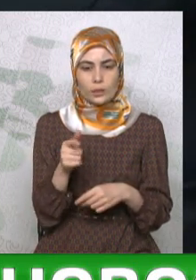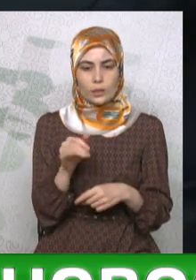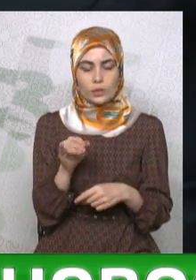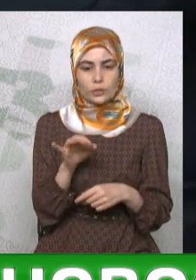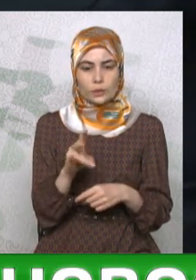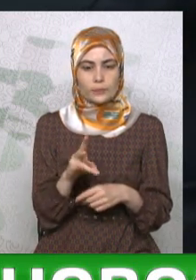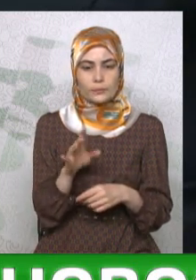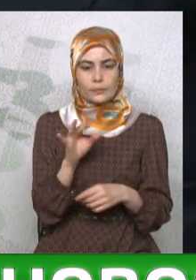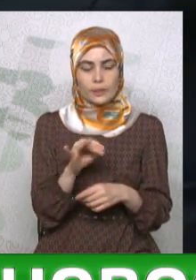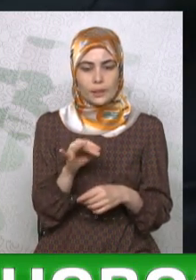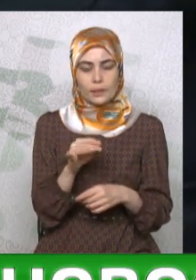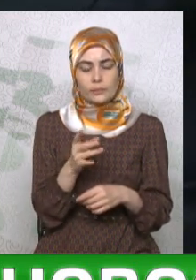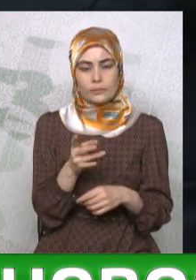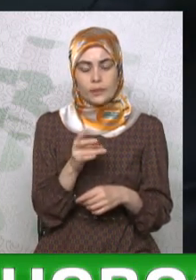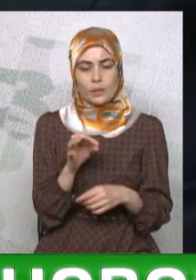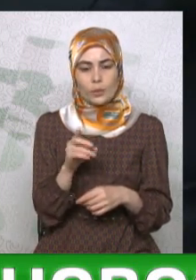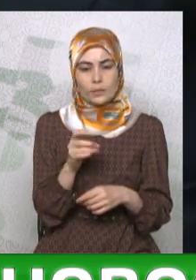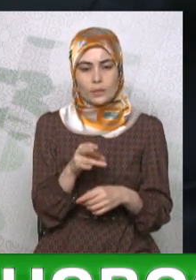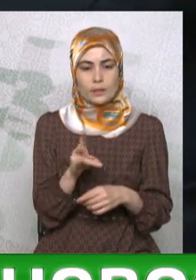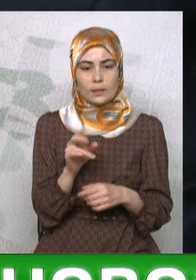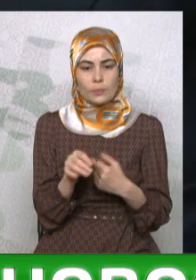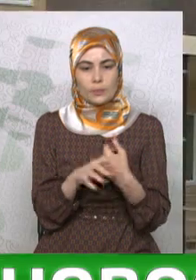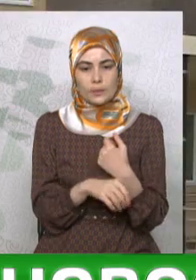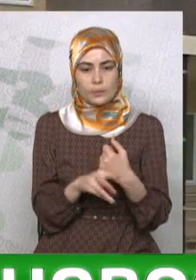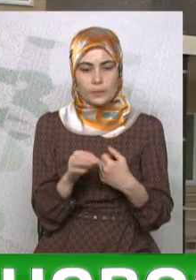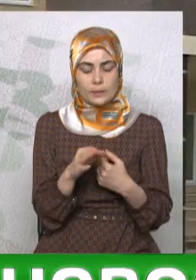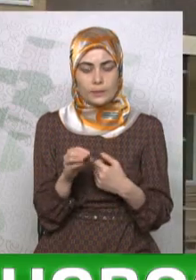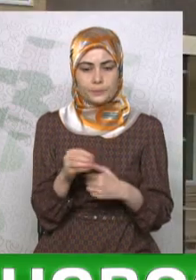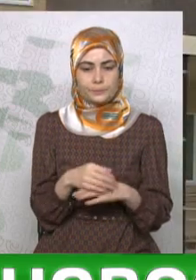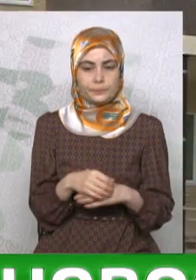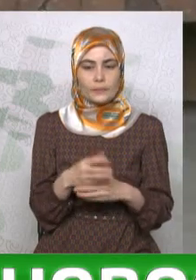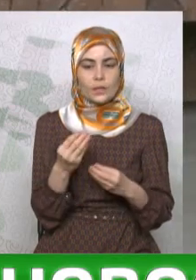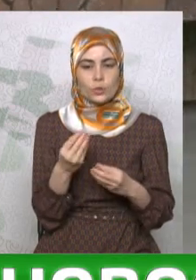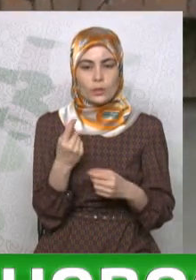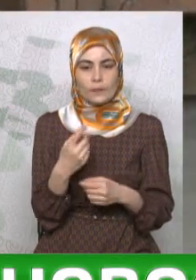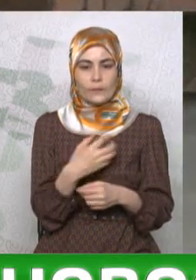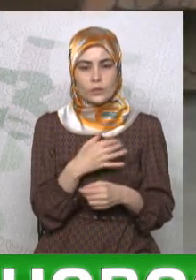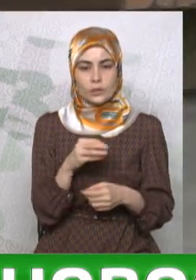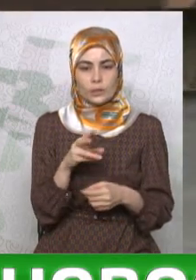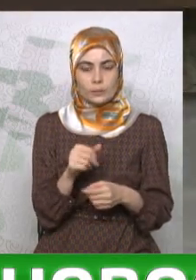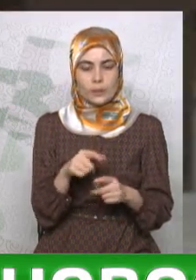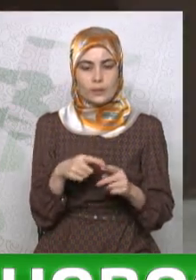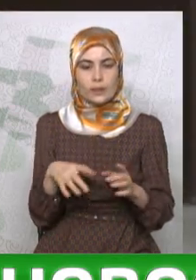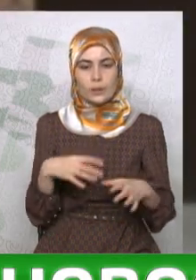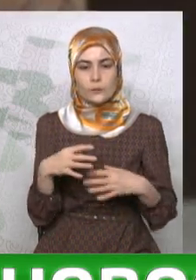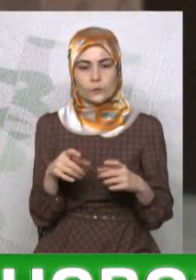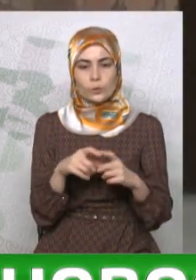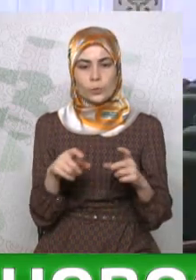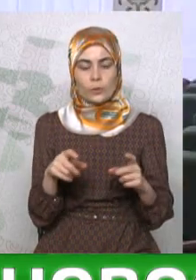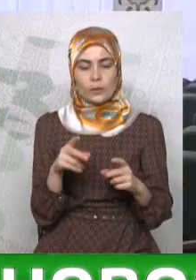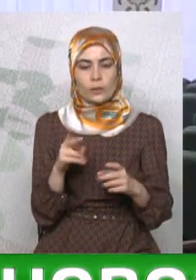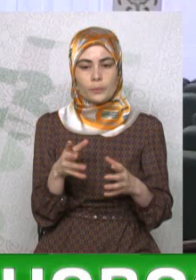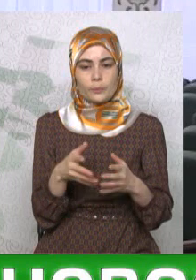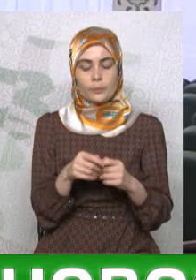и не оказаться, как говорится, на последнем месте. Еще одна важная тема обсуждения – это готовность школ к приему